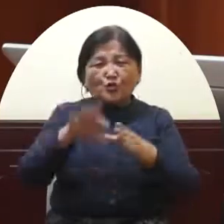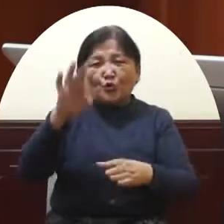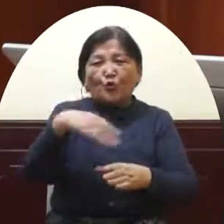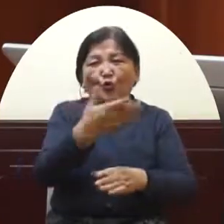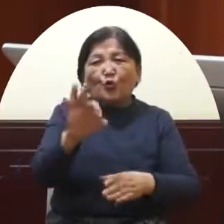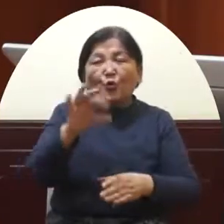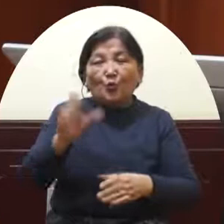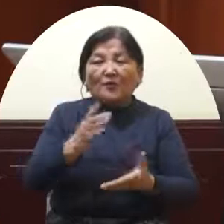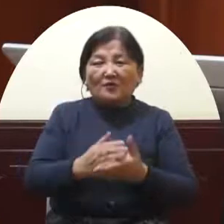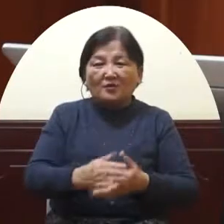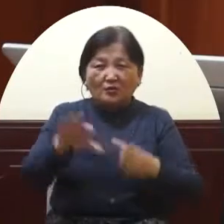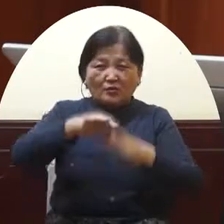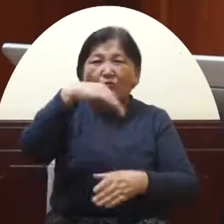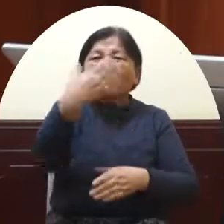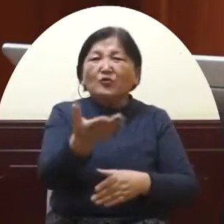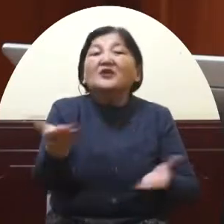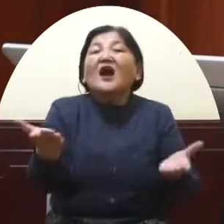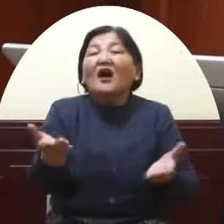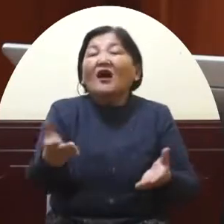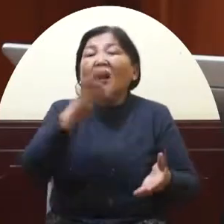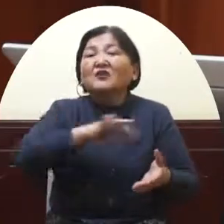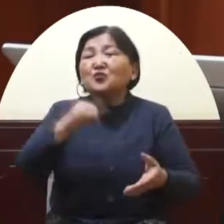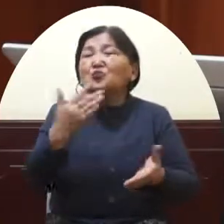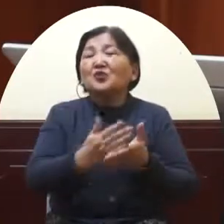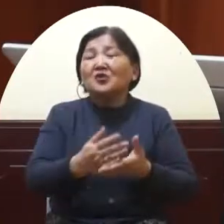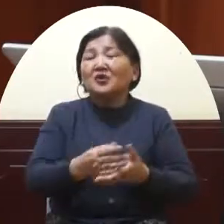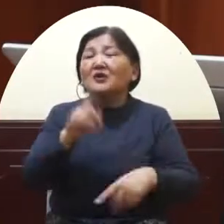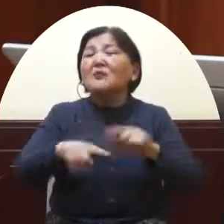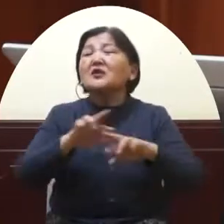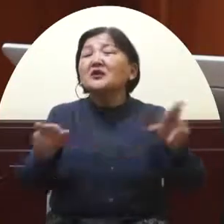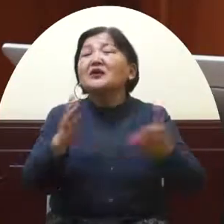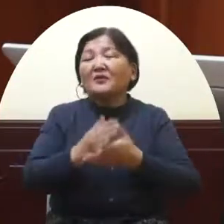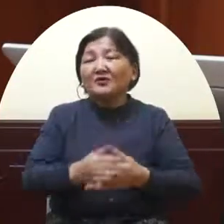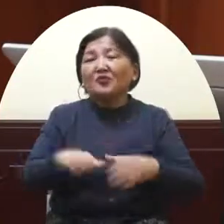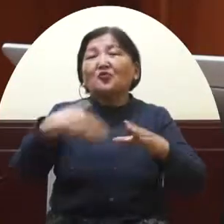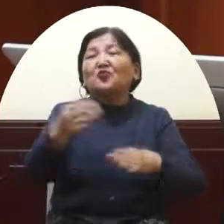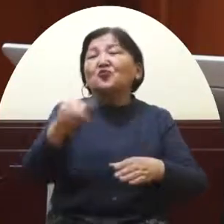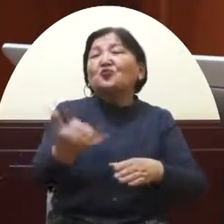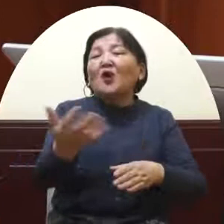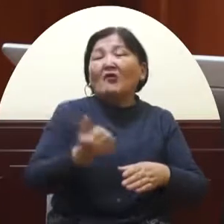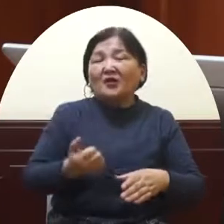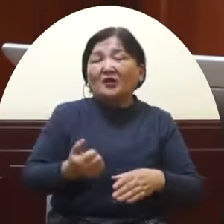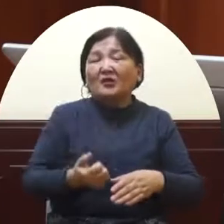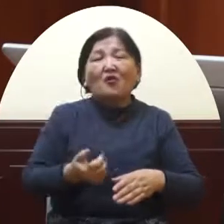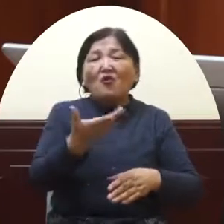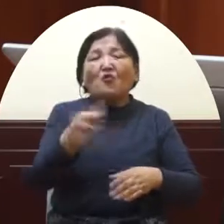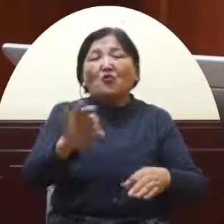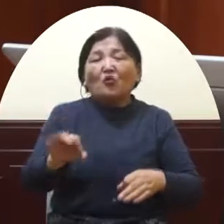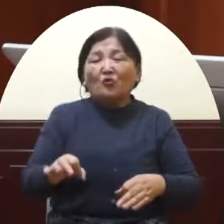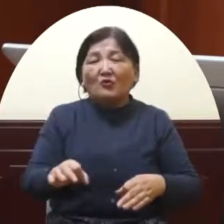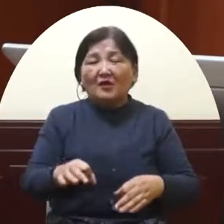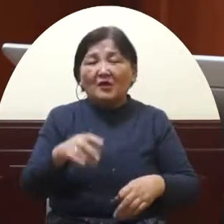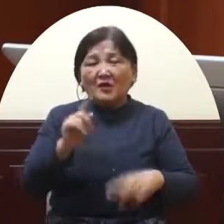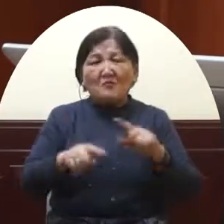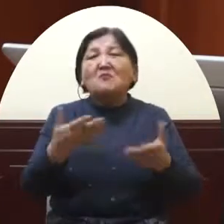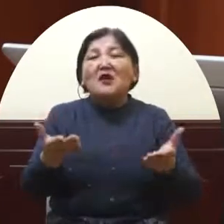Яагаад гэдэг юм бэхээр өөх ямар хэрэгтэй юм? Ямар ялгаатай юм? Өгснөрөө юу олж авах юм? Ийм сони